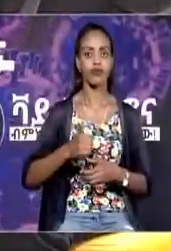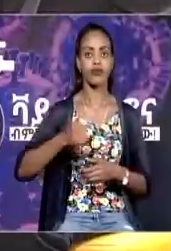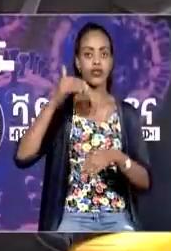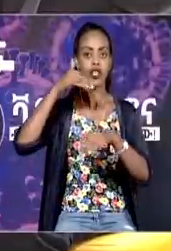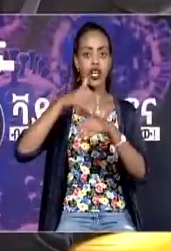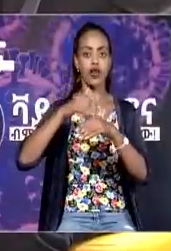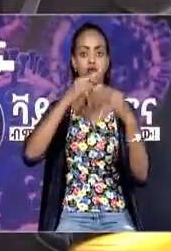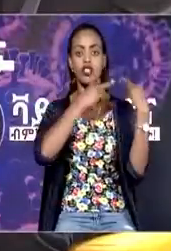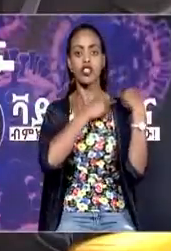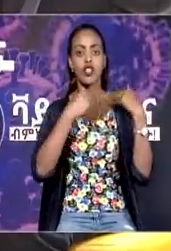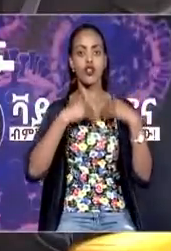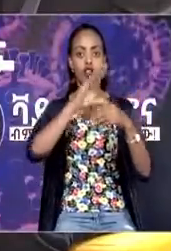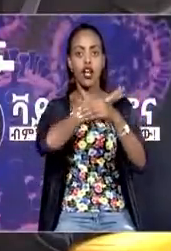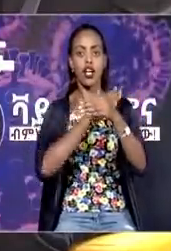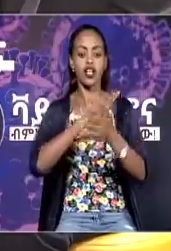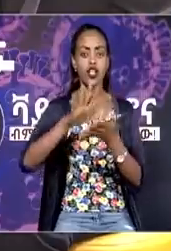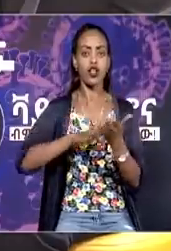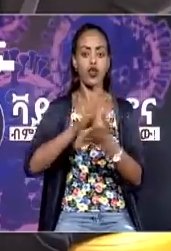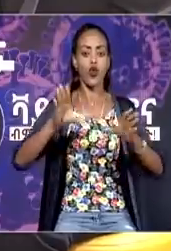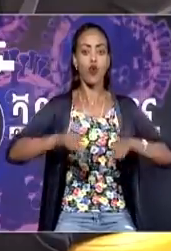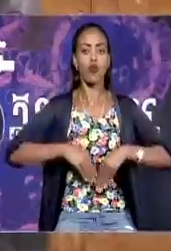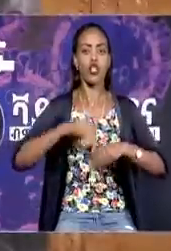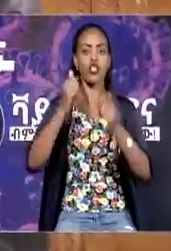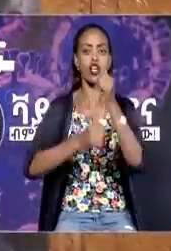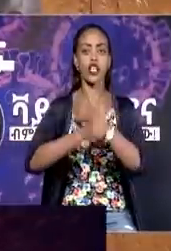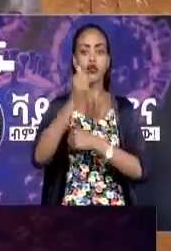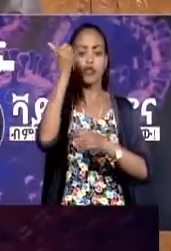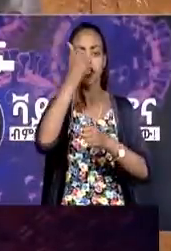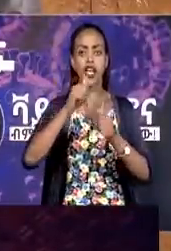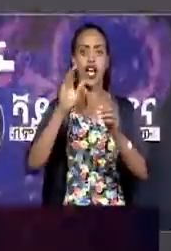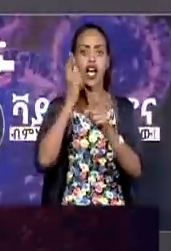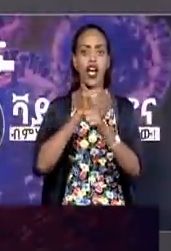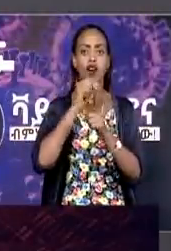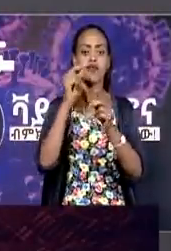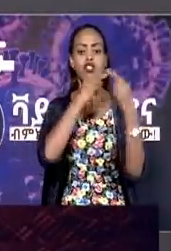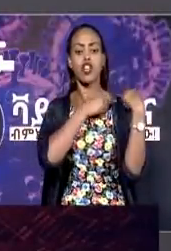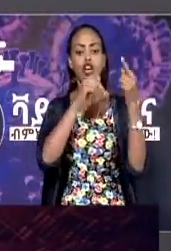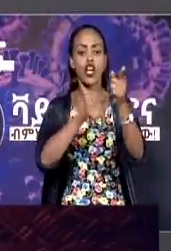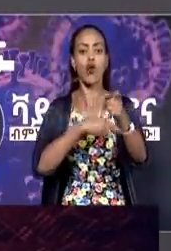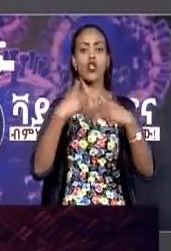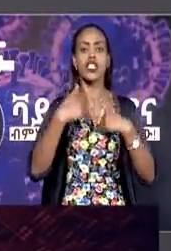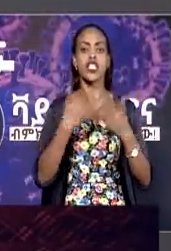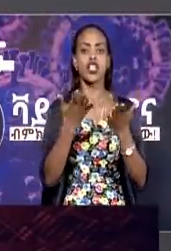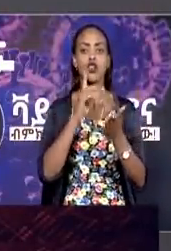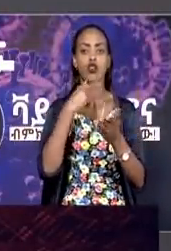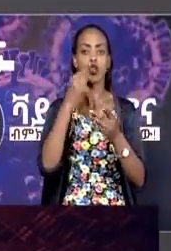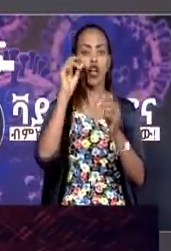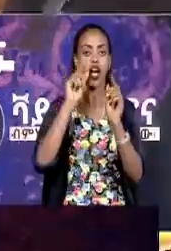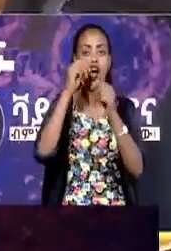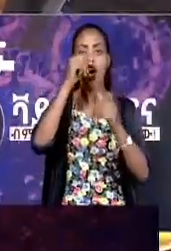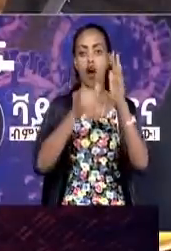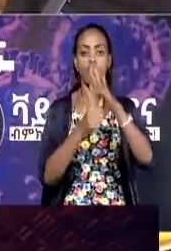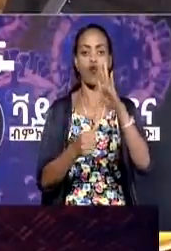አበ ስልጣን ዘሎ ኃይሊ ቅልውላው ቅብሉነ ዘጋጠሞን ብዘይ አግባብ ስልጣኑ ከናውሕ ዝደለ ኃይሊ ኢሎም አቦ መንበር ውድብ ሳልሳይ